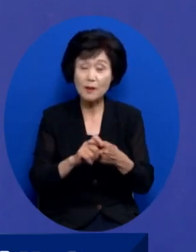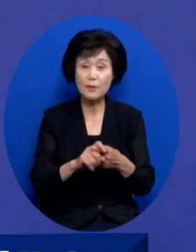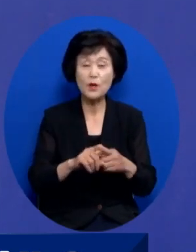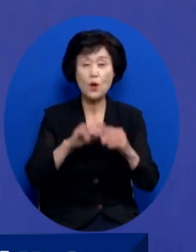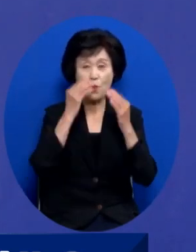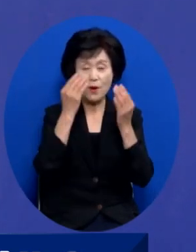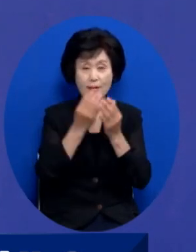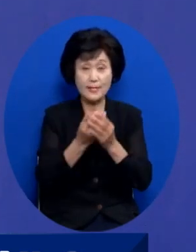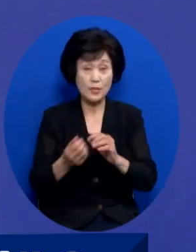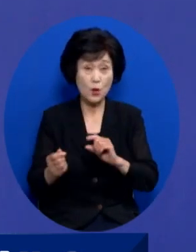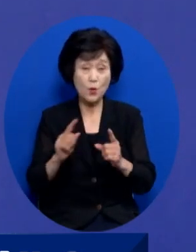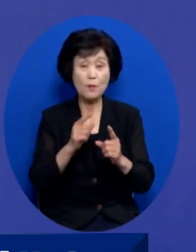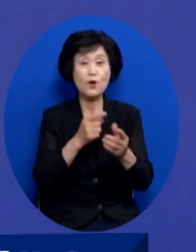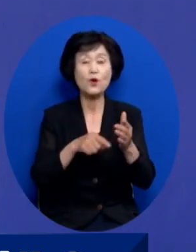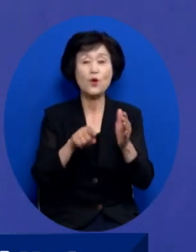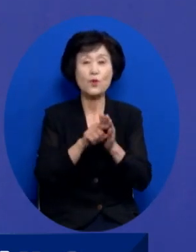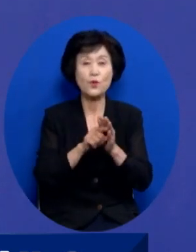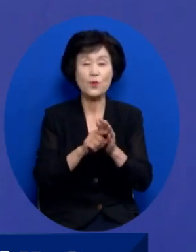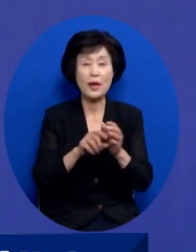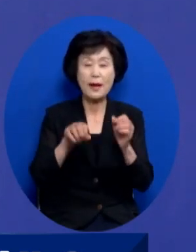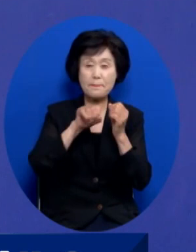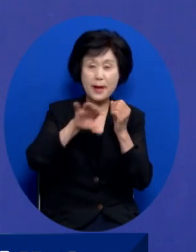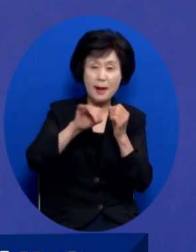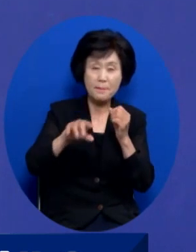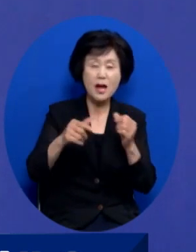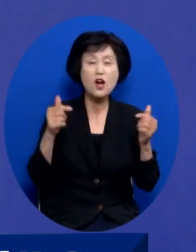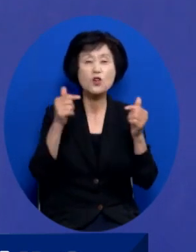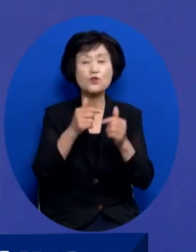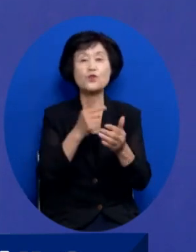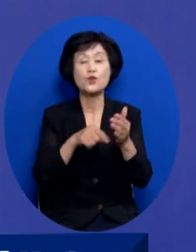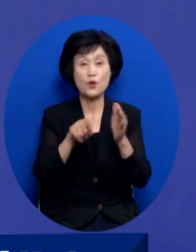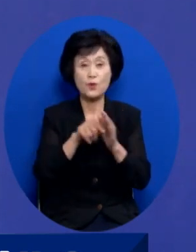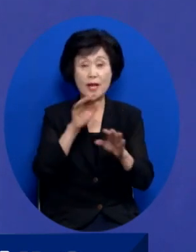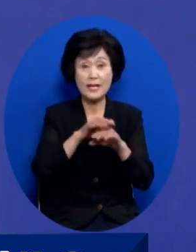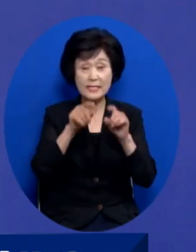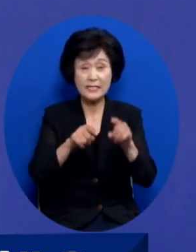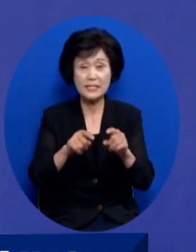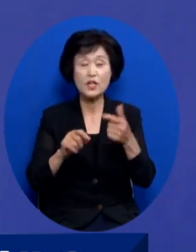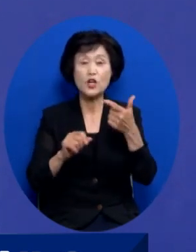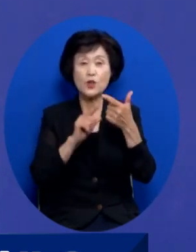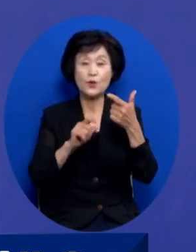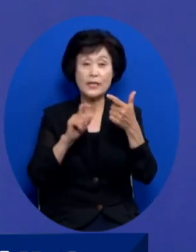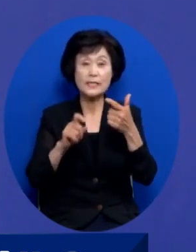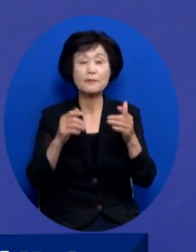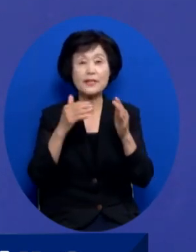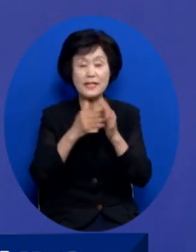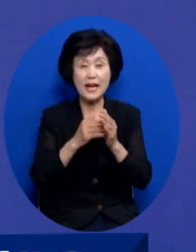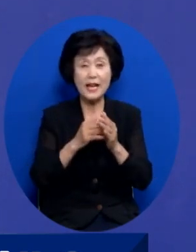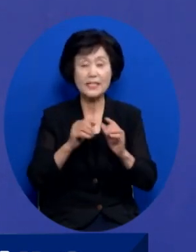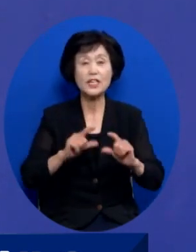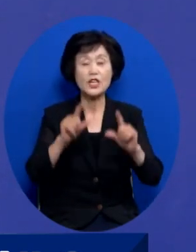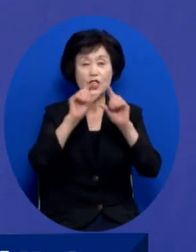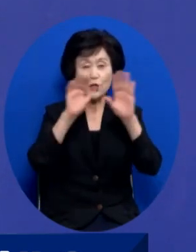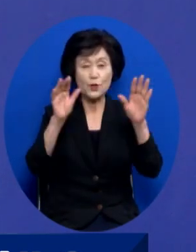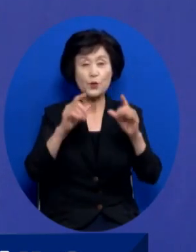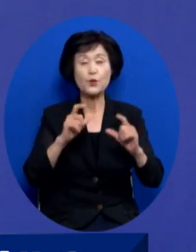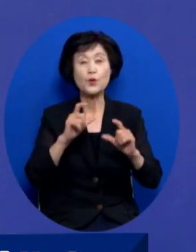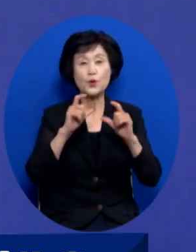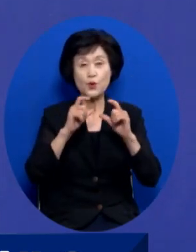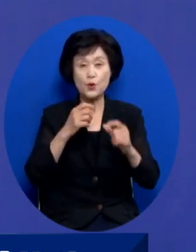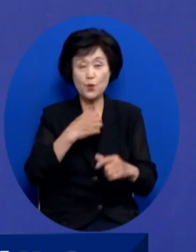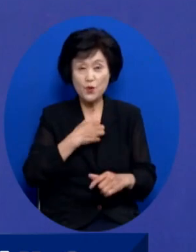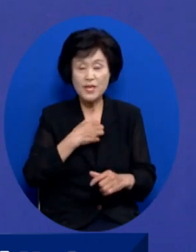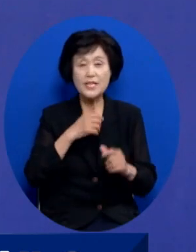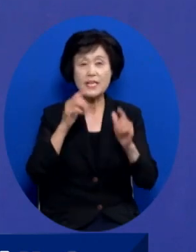위한 탄소중립 실천에 적극 나서기로 하고 오는 10일까지를 한국교회 기후환경 주간으로 선포했습니다. 김인혜